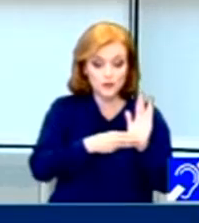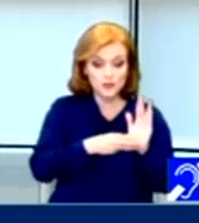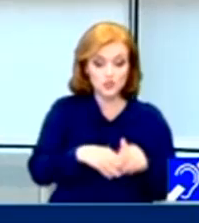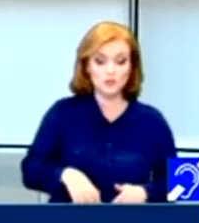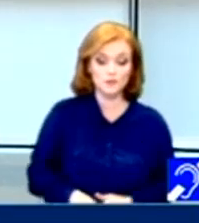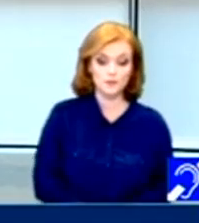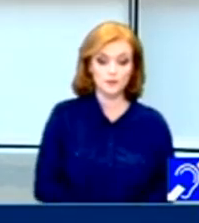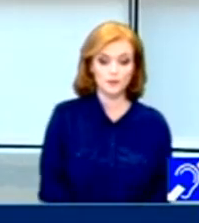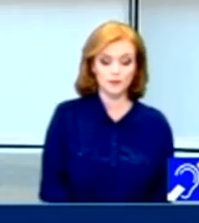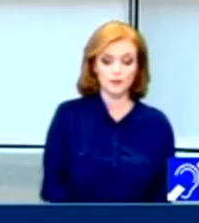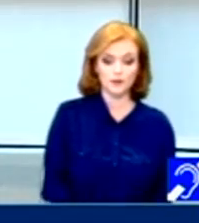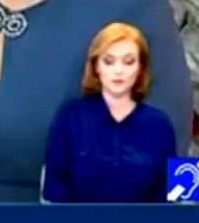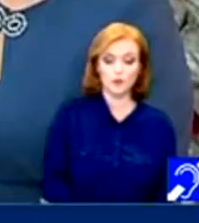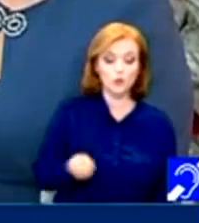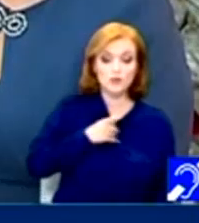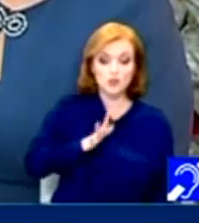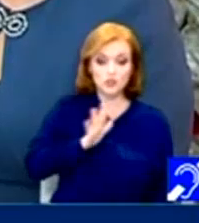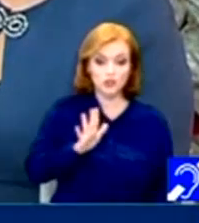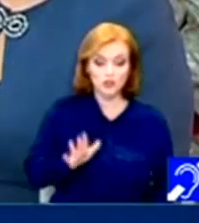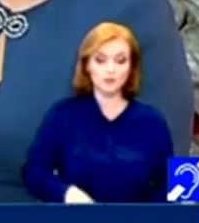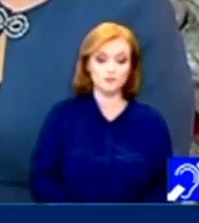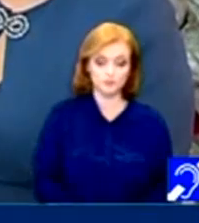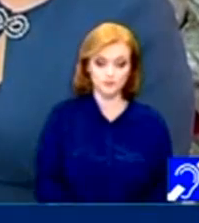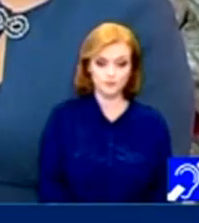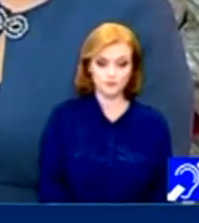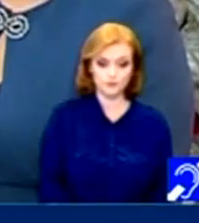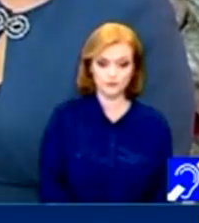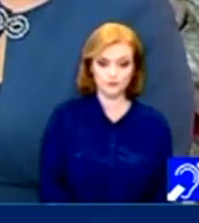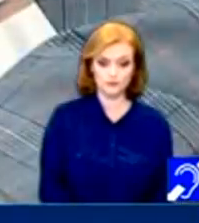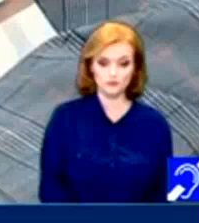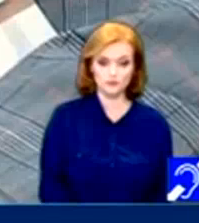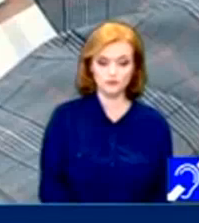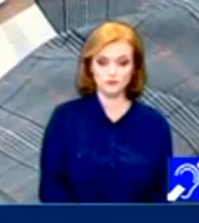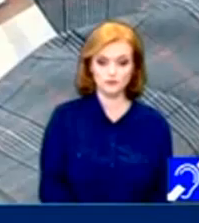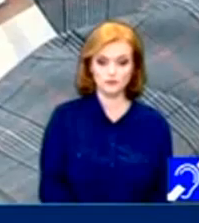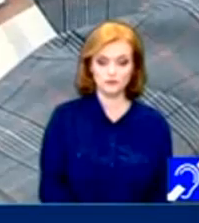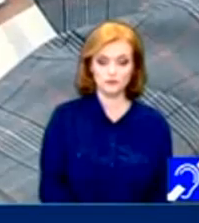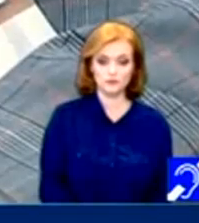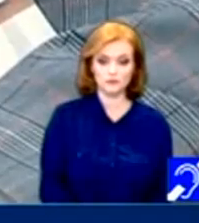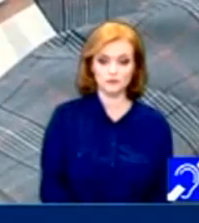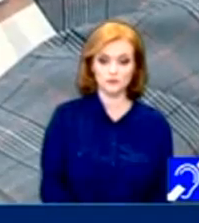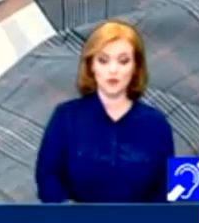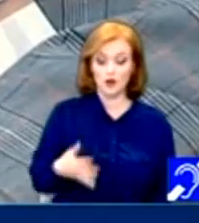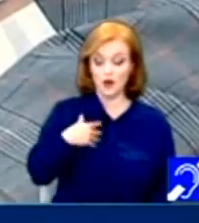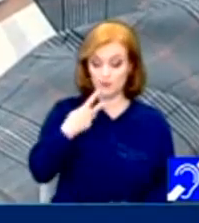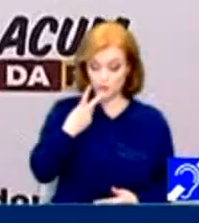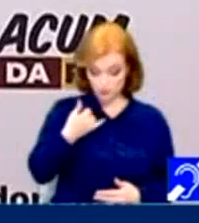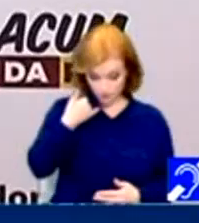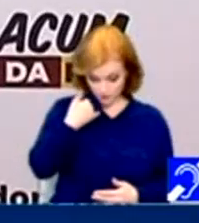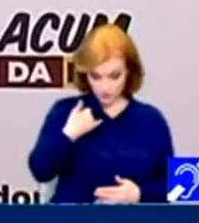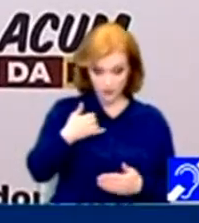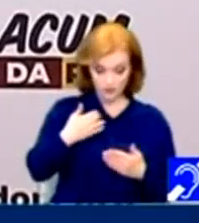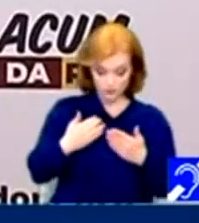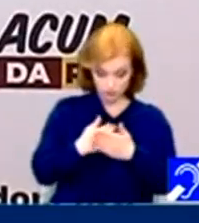cu alegătorii, spune Andrei Năstase, care ia parte și la actuala campanie electorală. Am văzut telefonul plin de mesaje